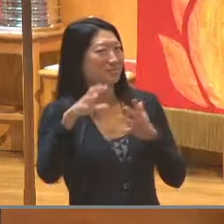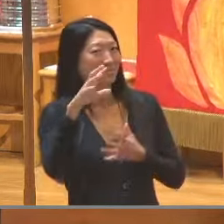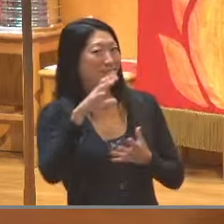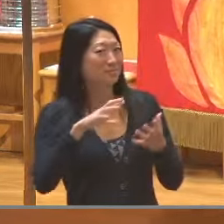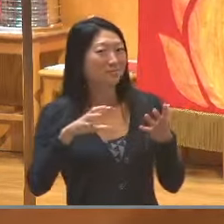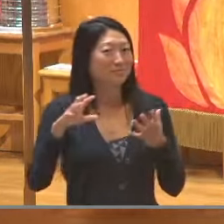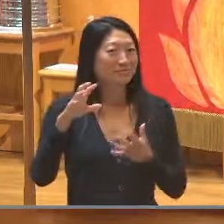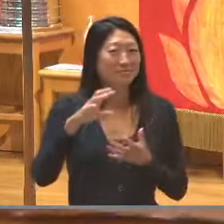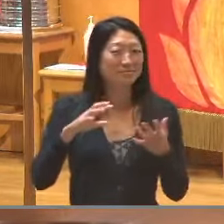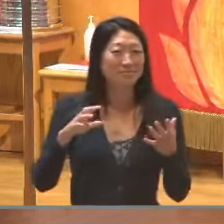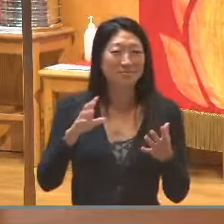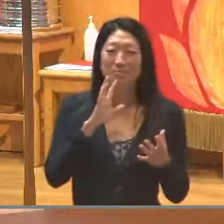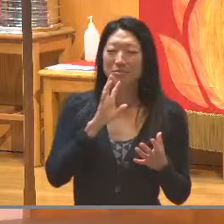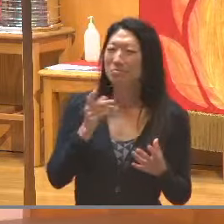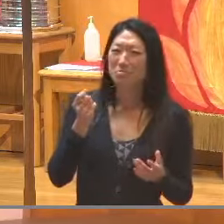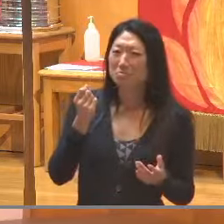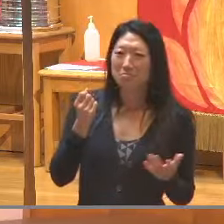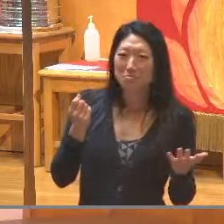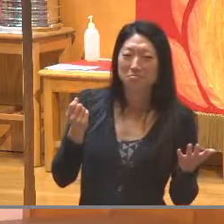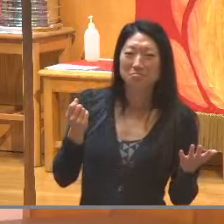Tidak boleh? Oh.